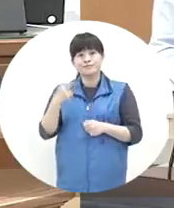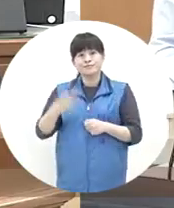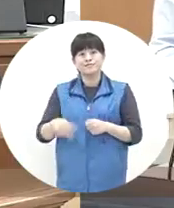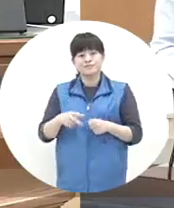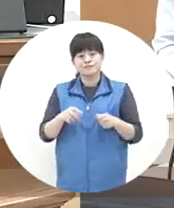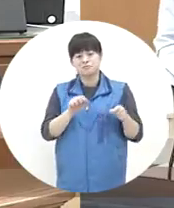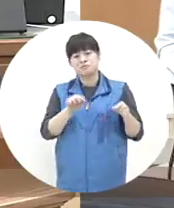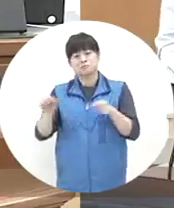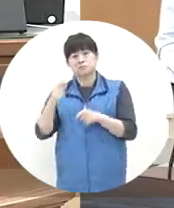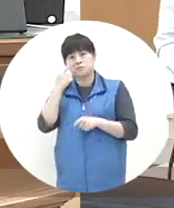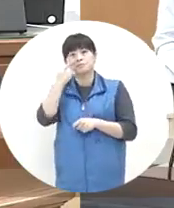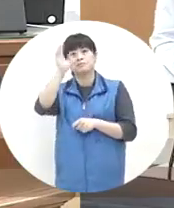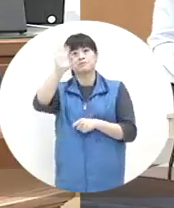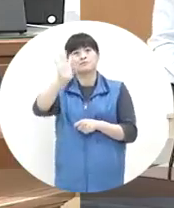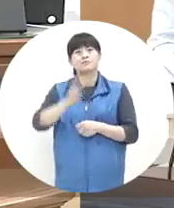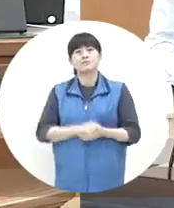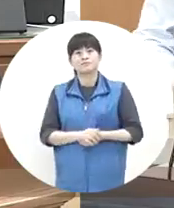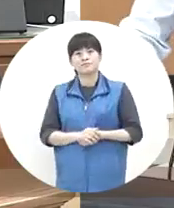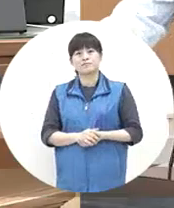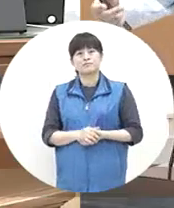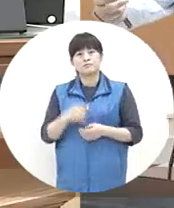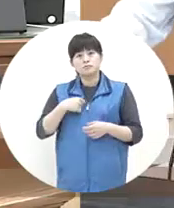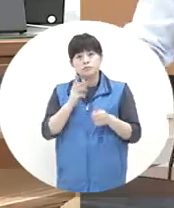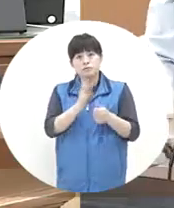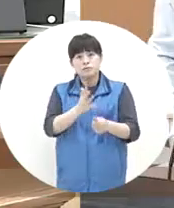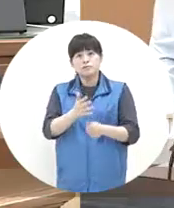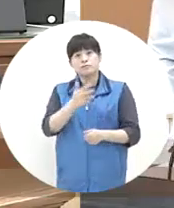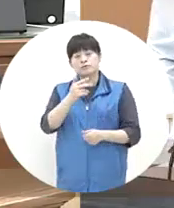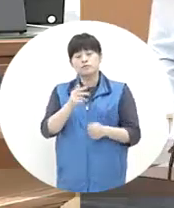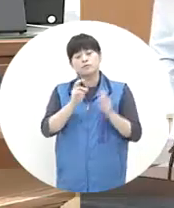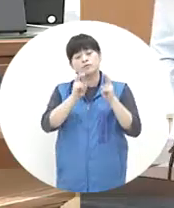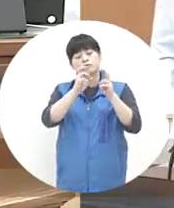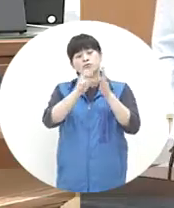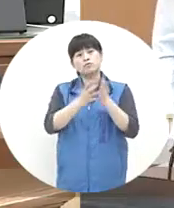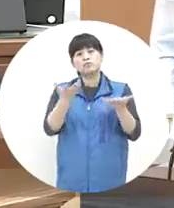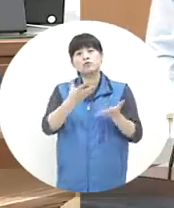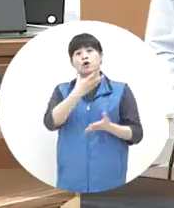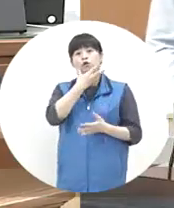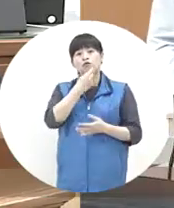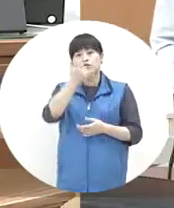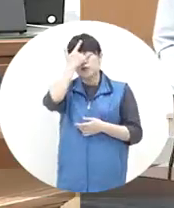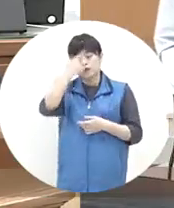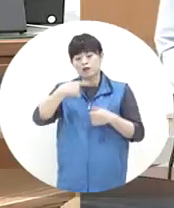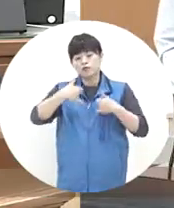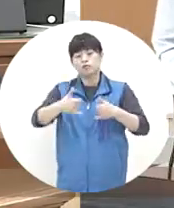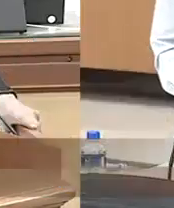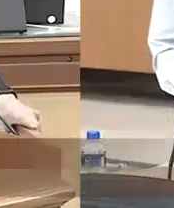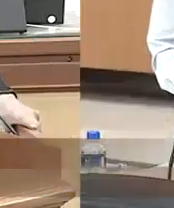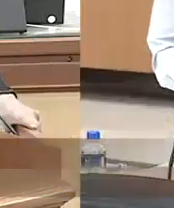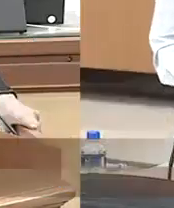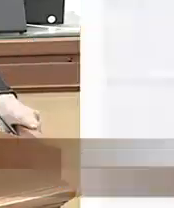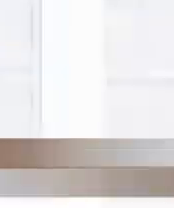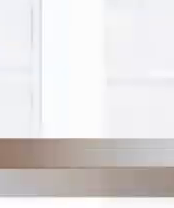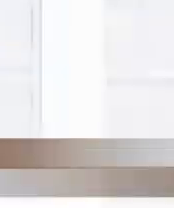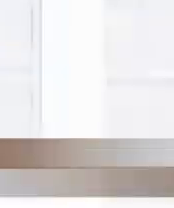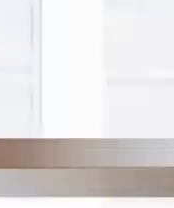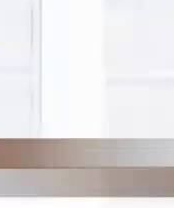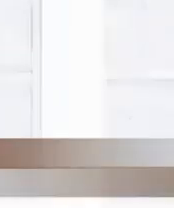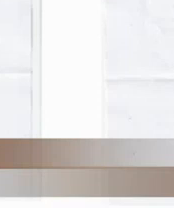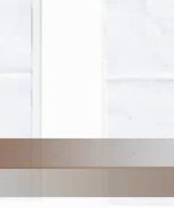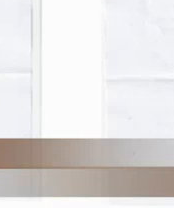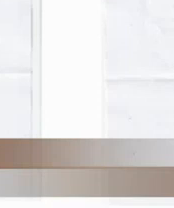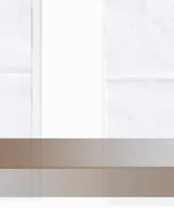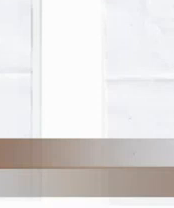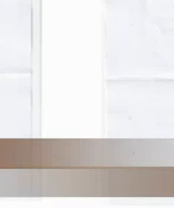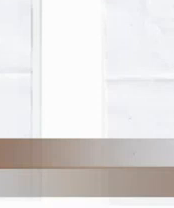不要再拖更久的时间了齁。那我问一下，顺便那捷运局，那福德一路177项的拓宽的进程呢，的骑